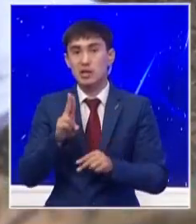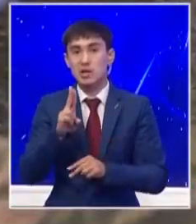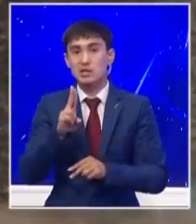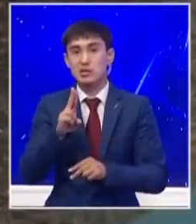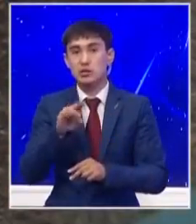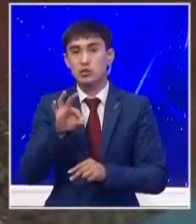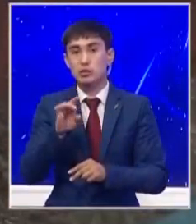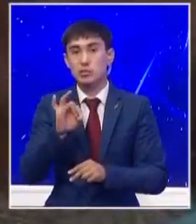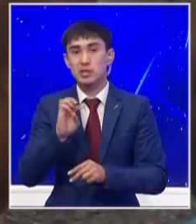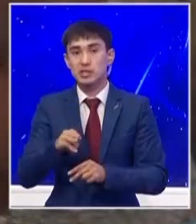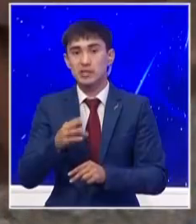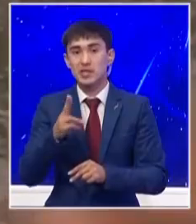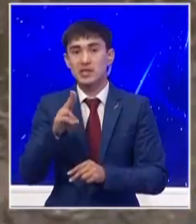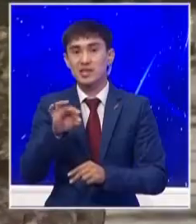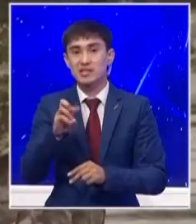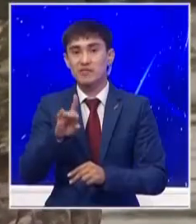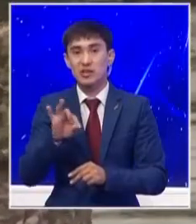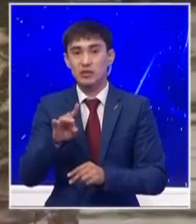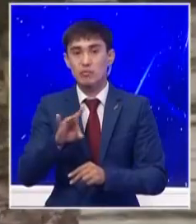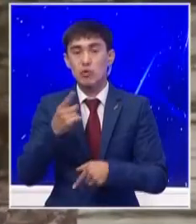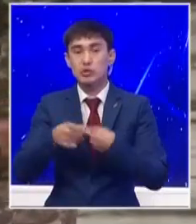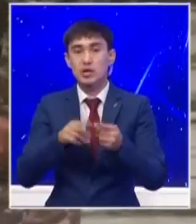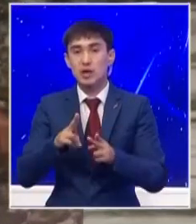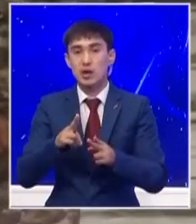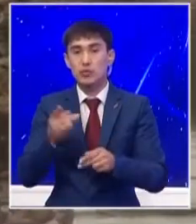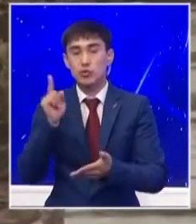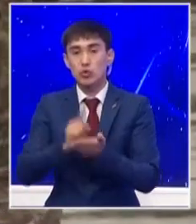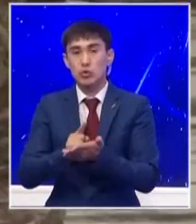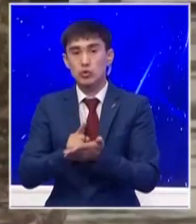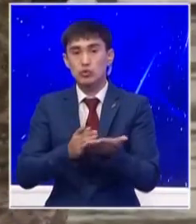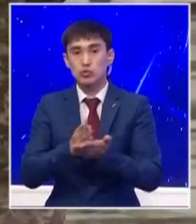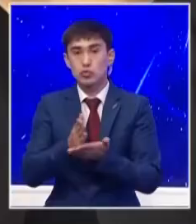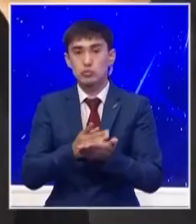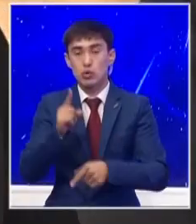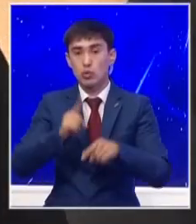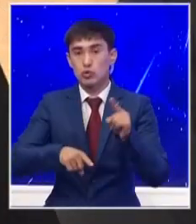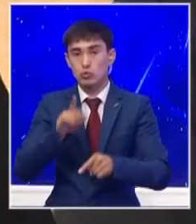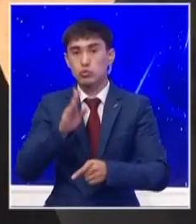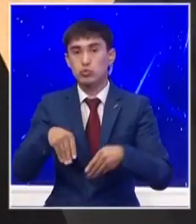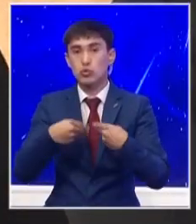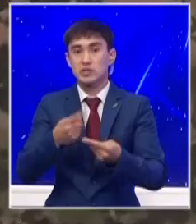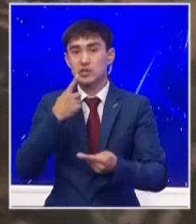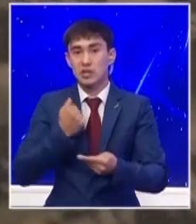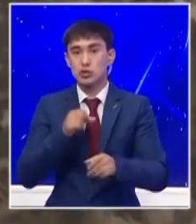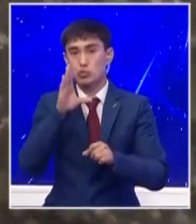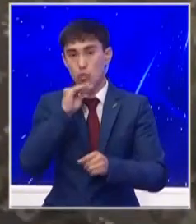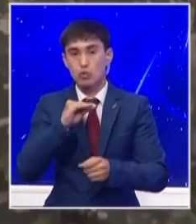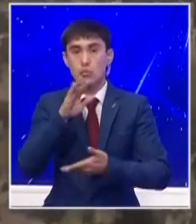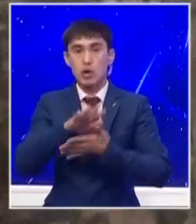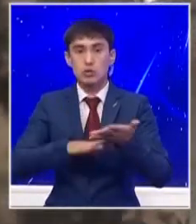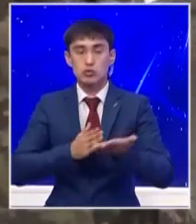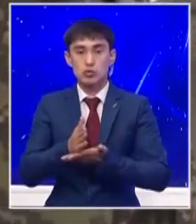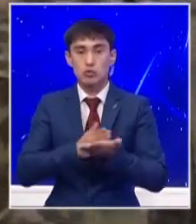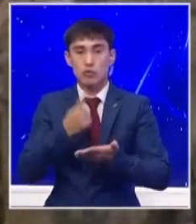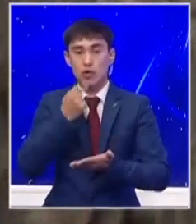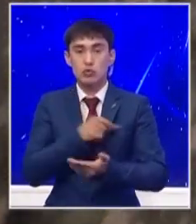как дозиметрист и дезинфектор. После того, как долг срочной службы перед Родиной будет отдан, солдаты смогут продолжить службу